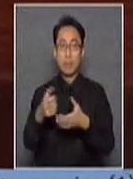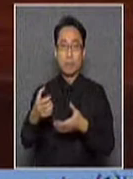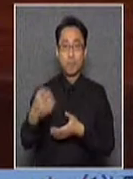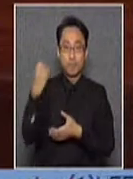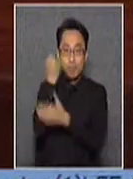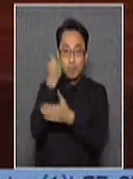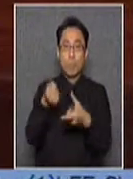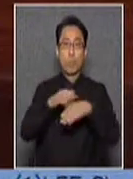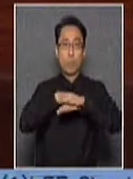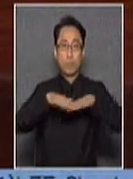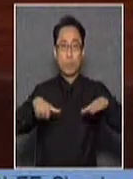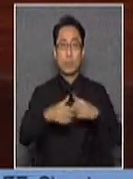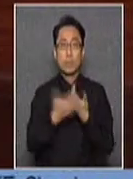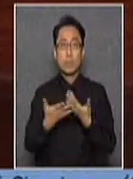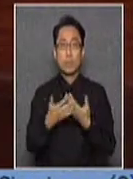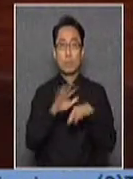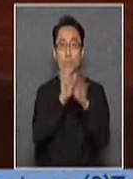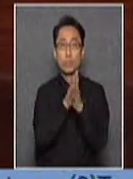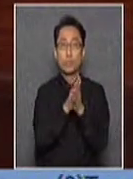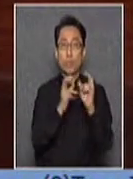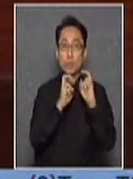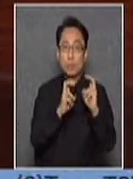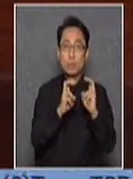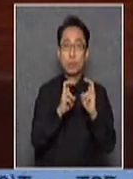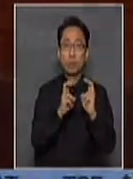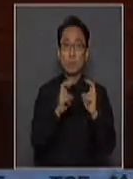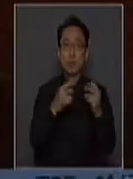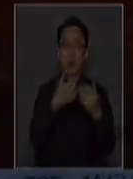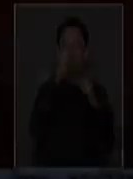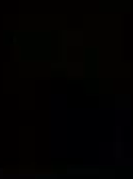正一下現時整個鐵路系統的失誤和這個缺陷，還我們一個公道。